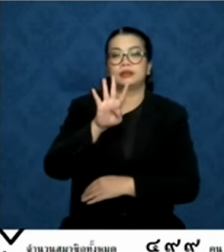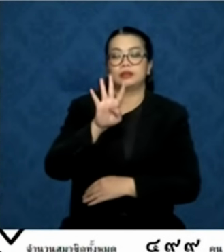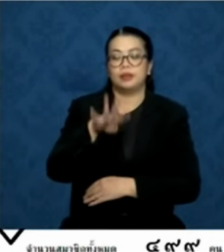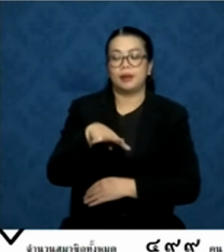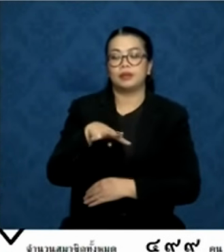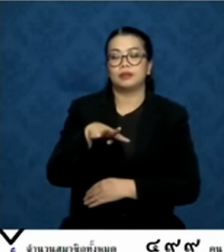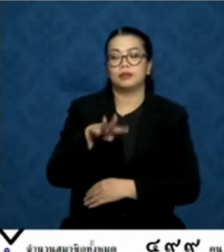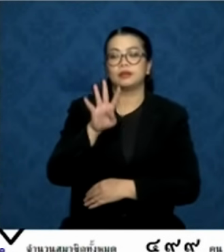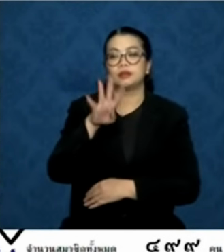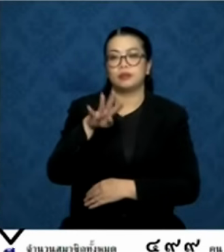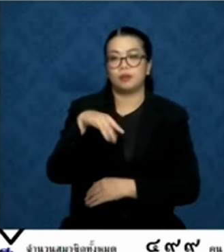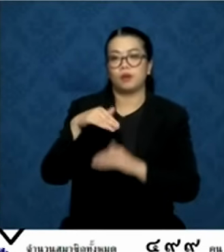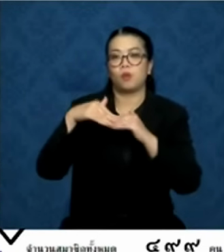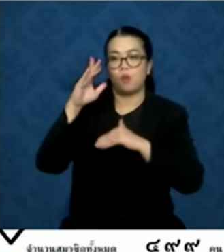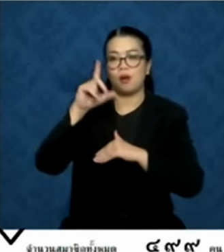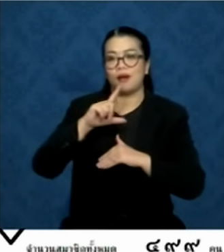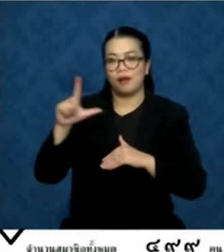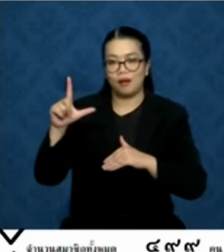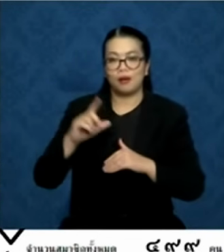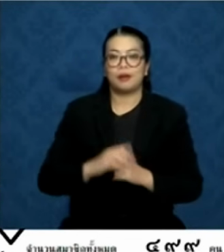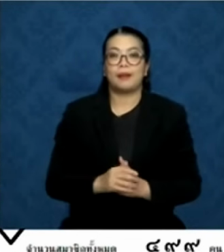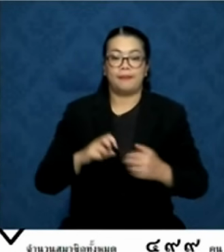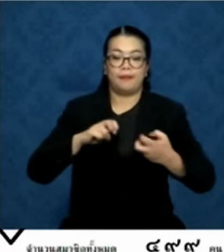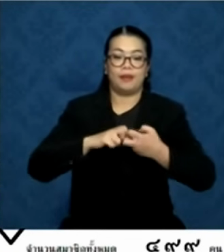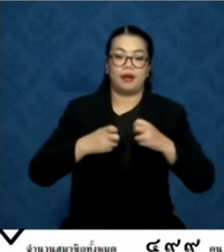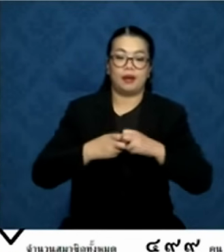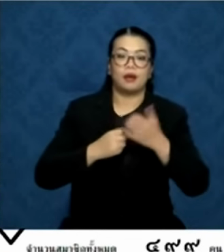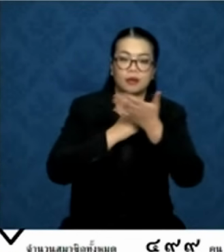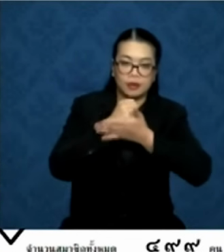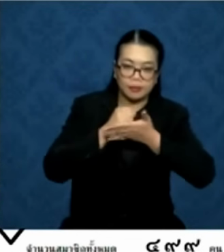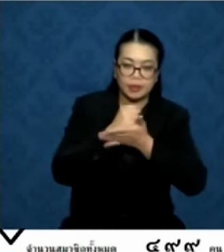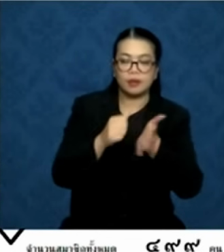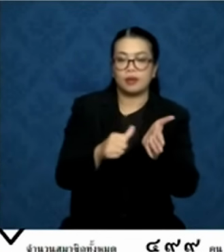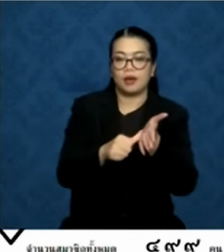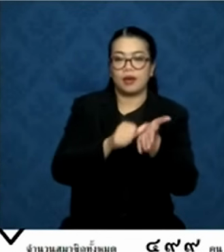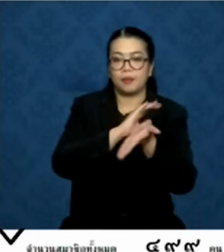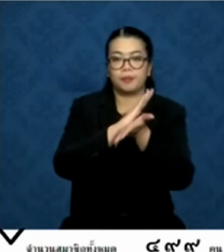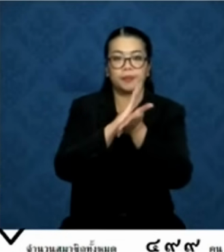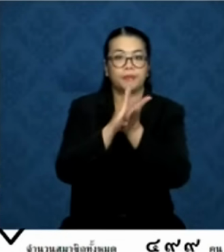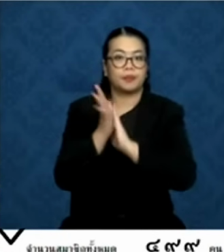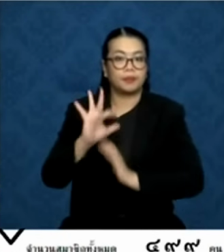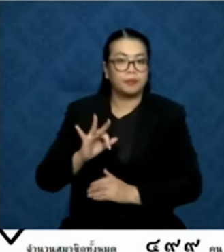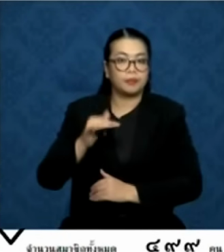4,357.4 ล้านบาทเพื่อให้ปัญหายาเสพติดได้รับการแก้ไ